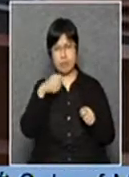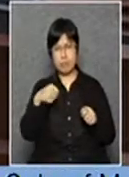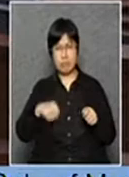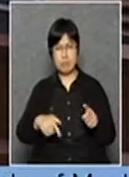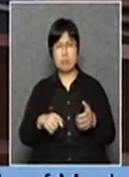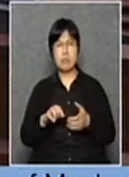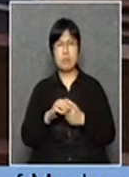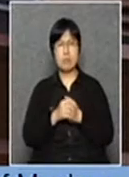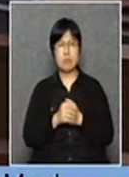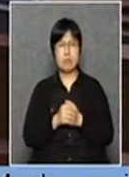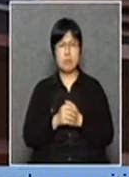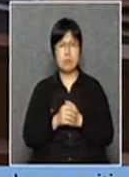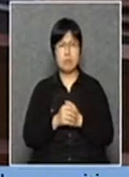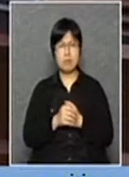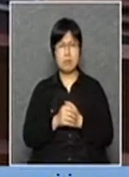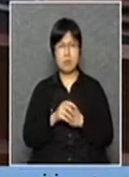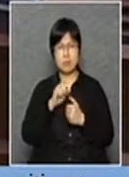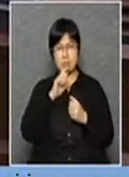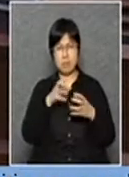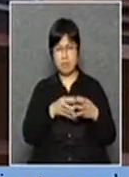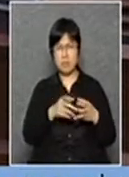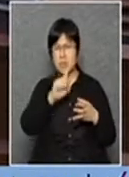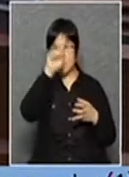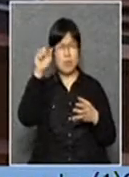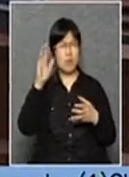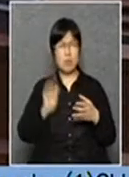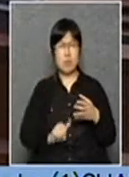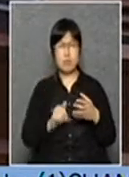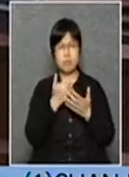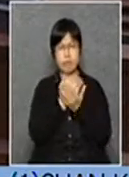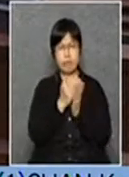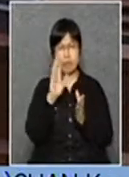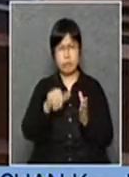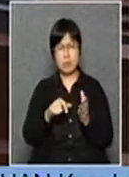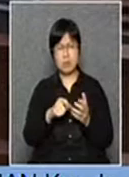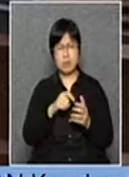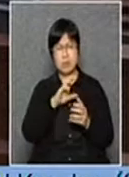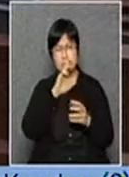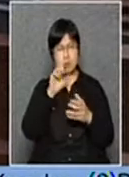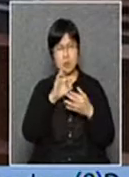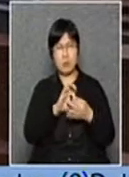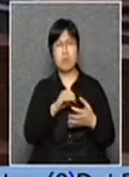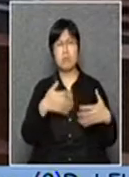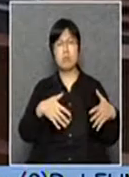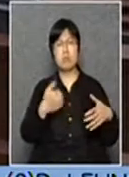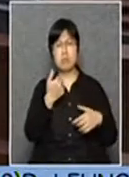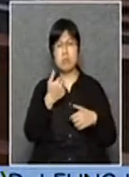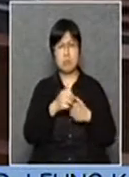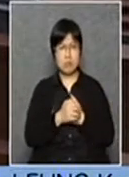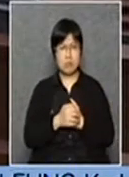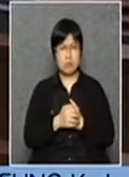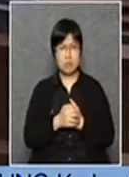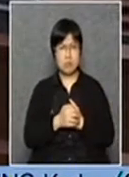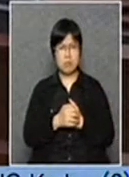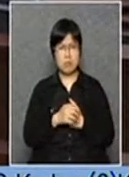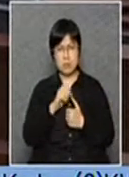個載體，乜都得嘅。咁就基本上就可以將任何嘢掛上去就算噶啦。咁當然我哋都仲